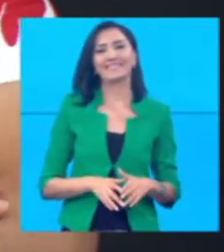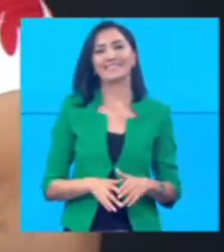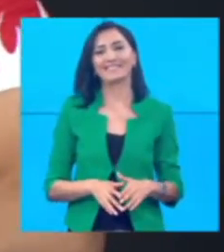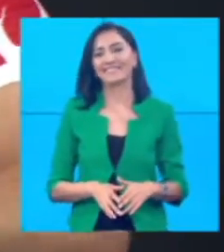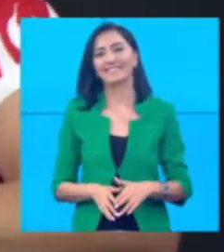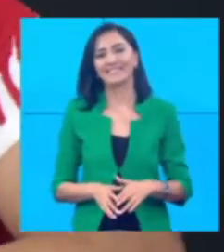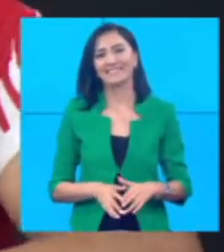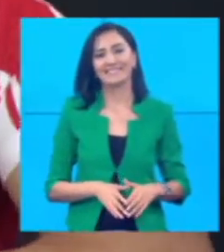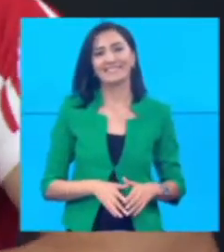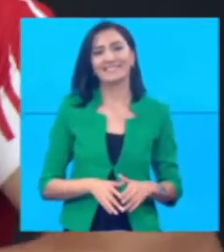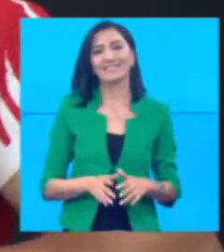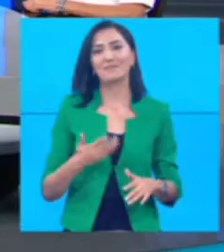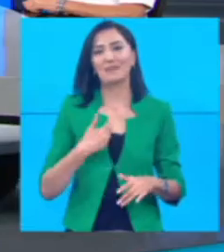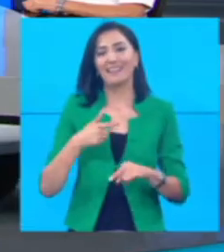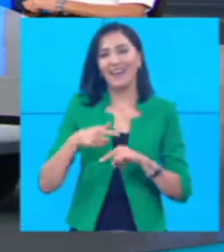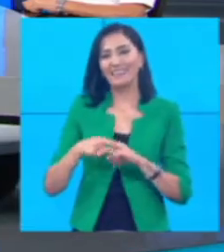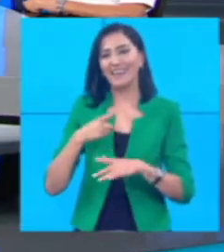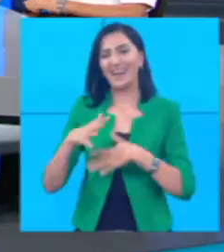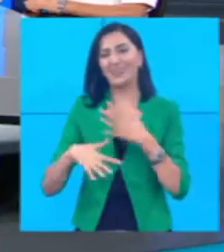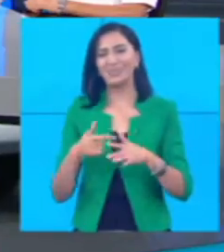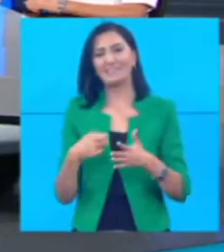Herkes karıştı. Ben Hamide.